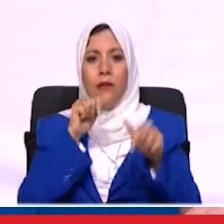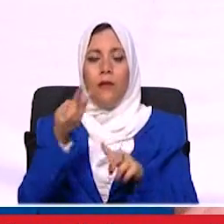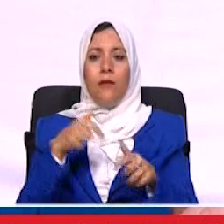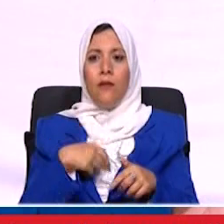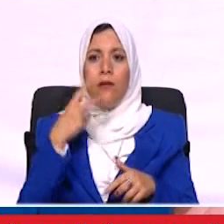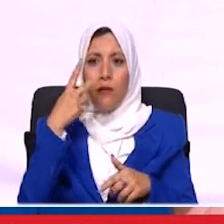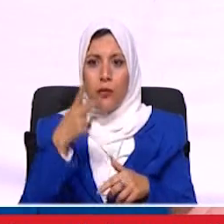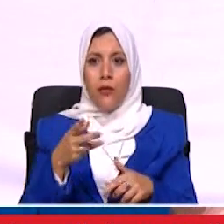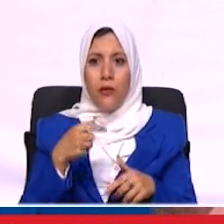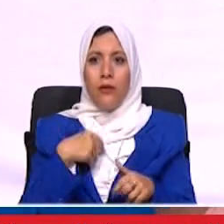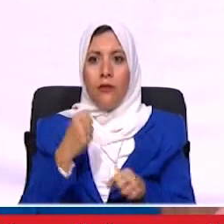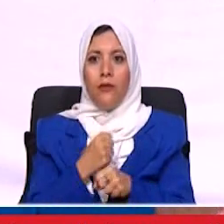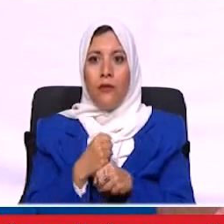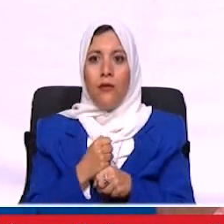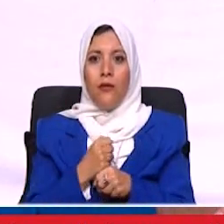بيمثلني انا،